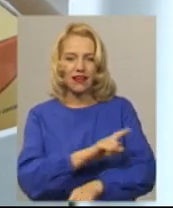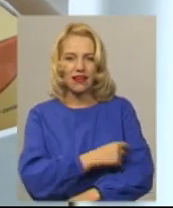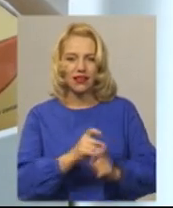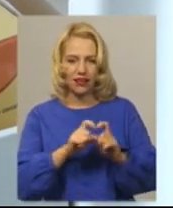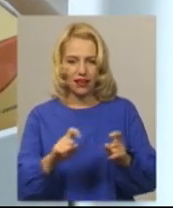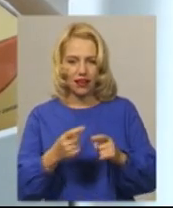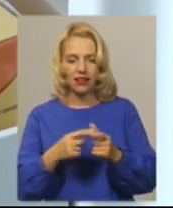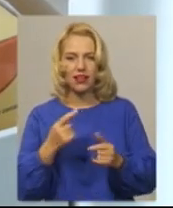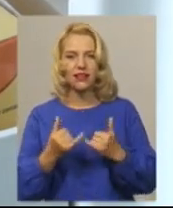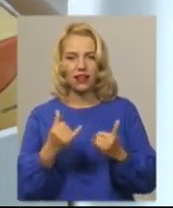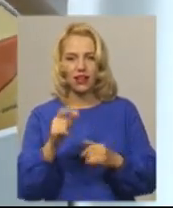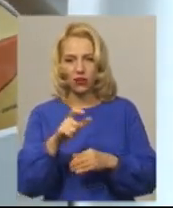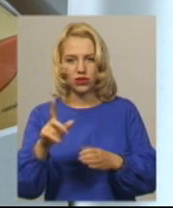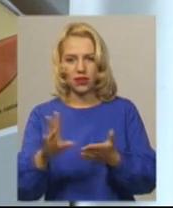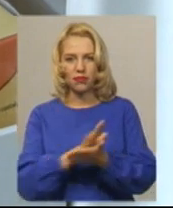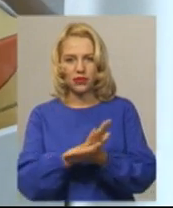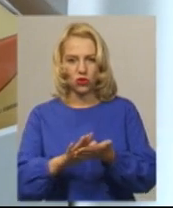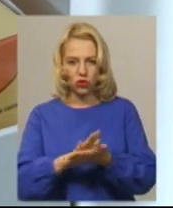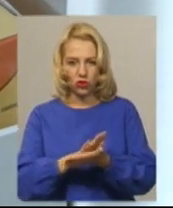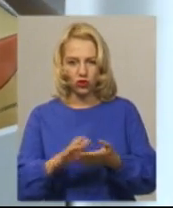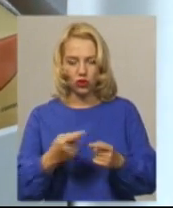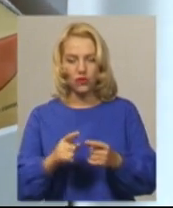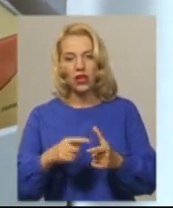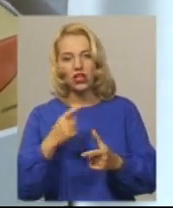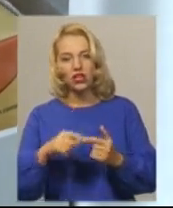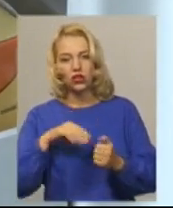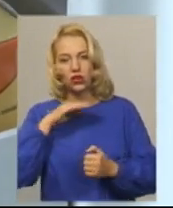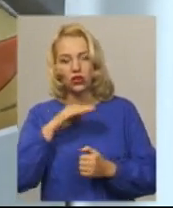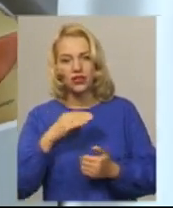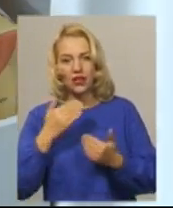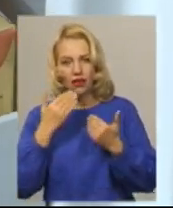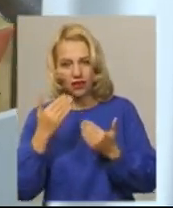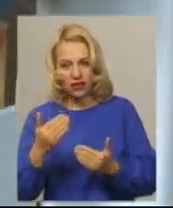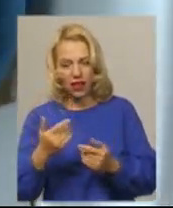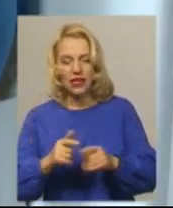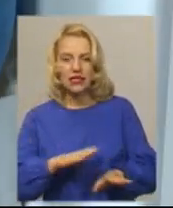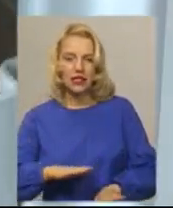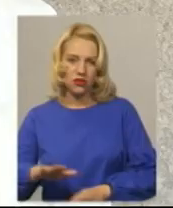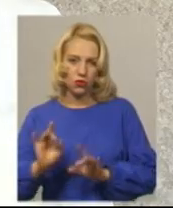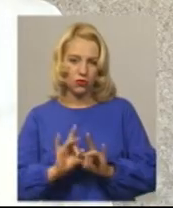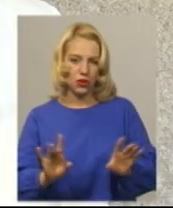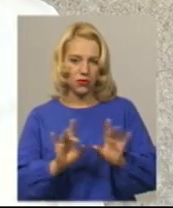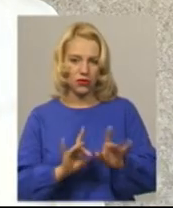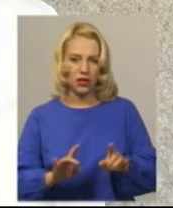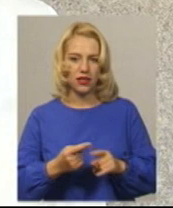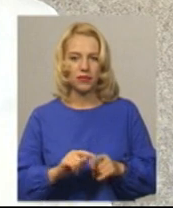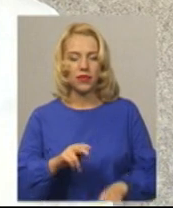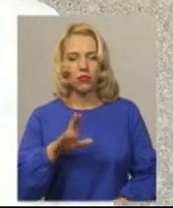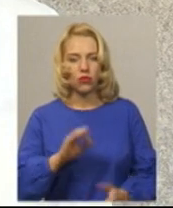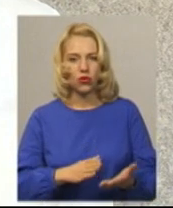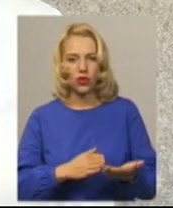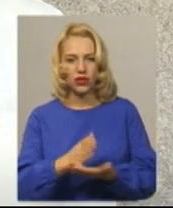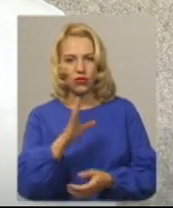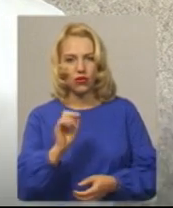кількості флаконів, заступник головного лікаря Хмельницької міської інфекційної лікарні Нінель Марцонь пояснює. По лінії